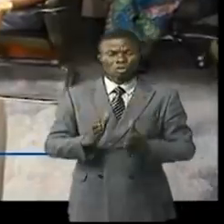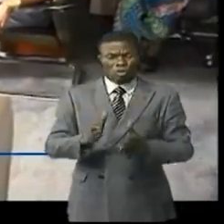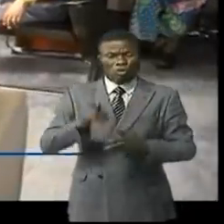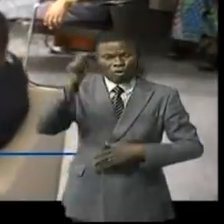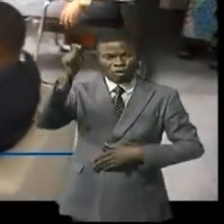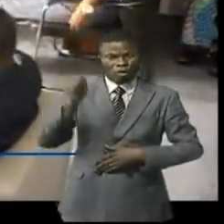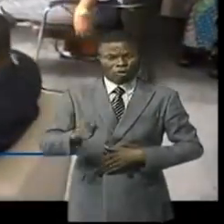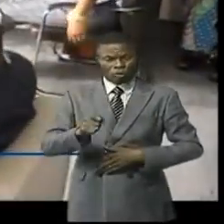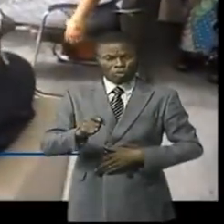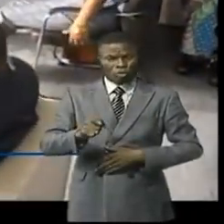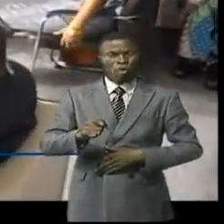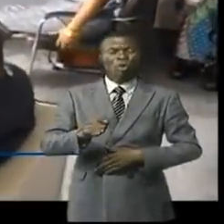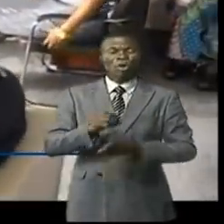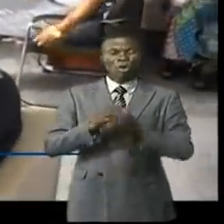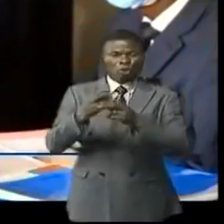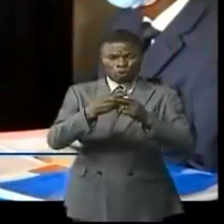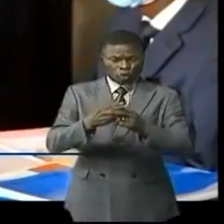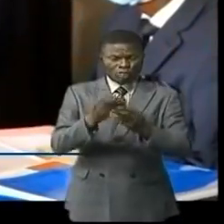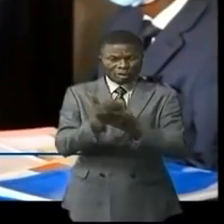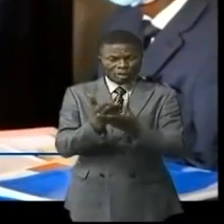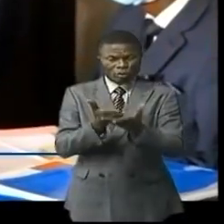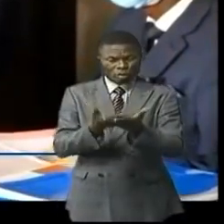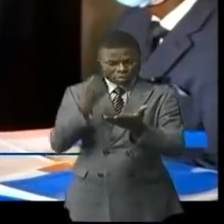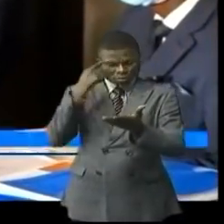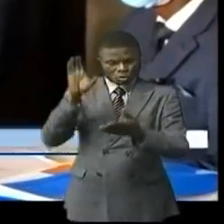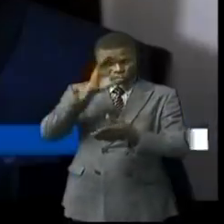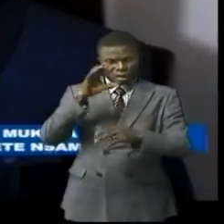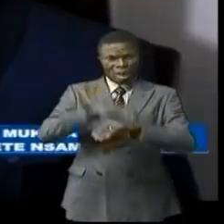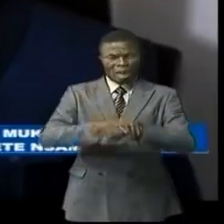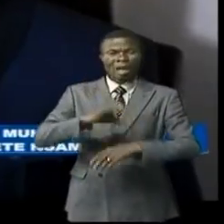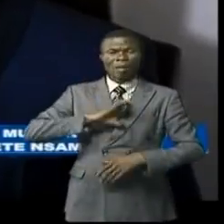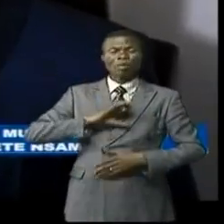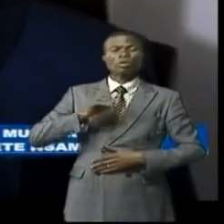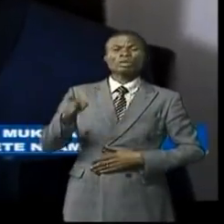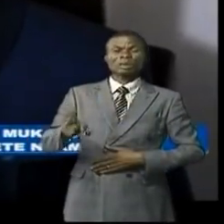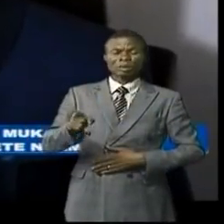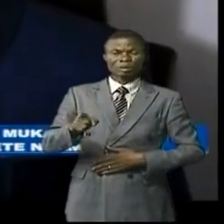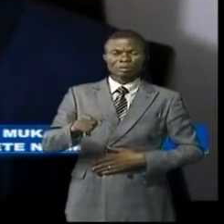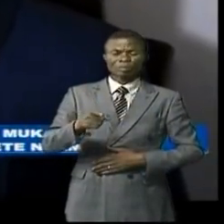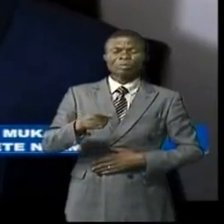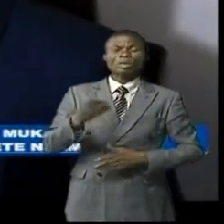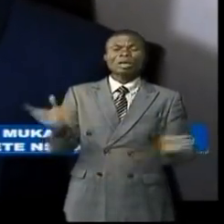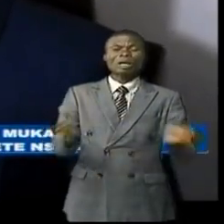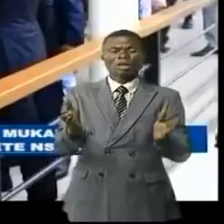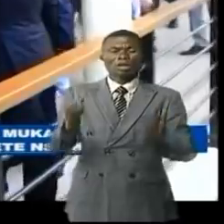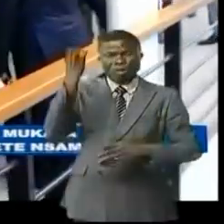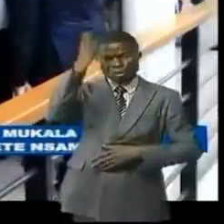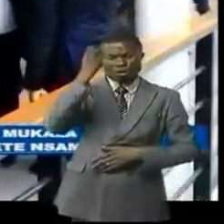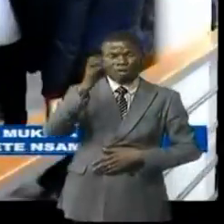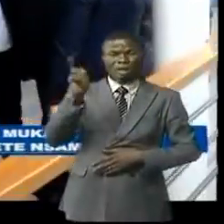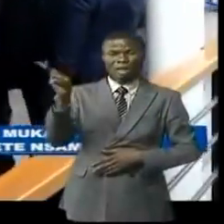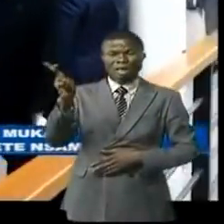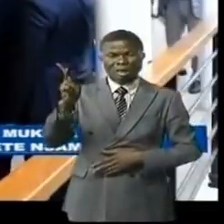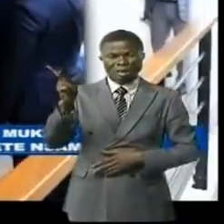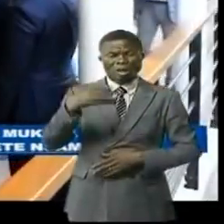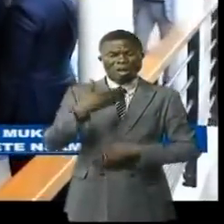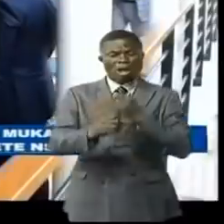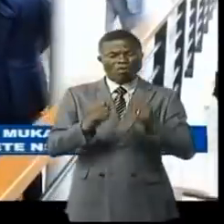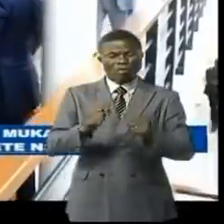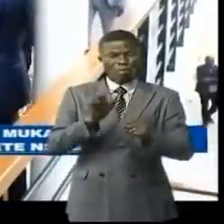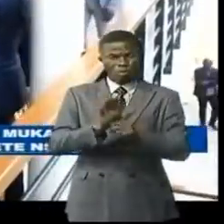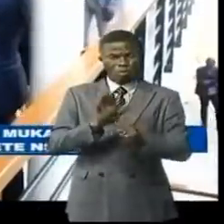ses dossiers pour poursuivre ses policiers. Il n'a pas manqué de jeter les fleurs au général Kasongo qui ne ménage aucun